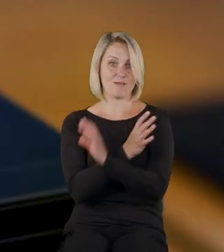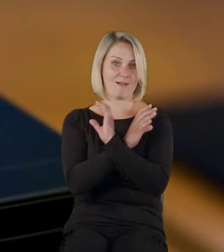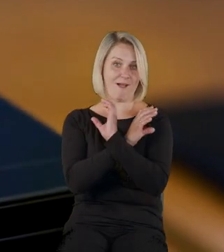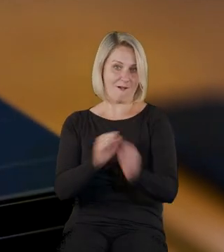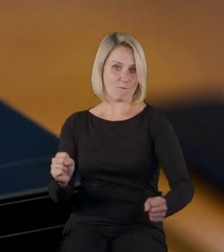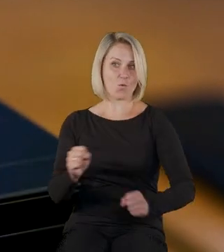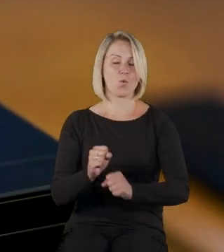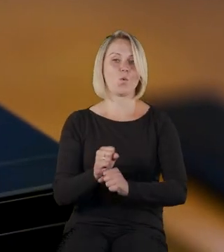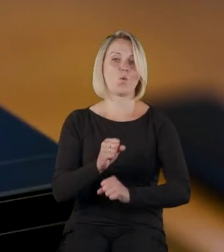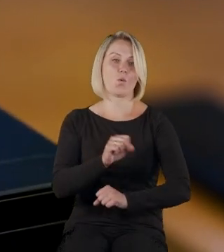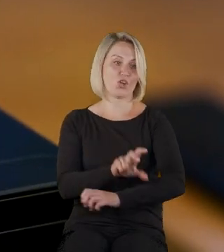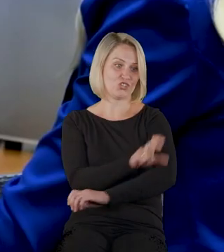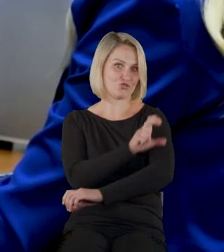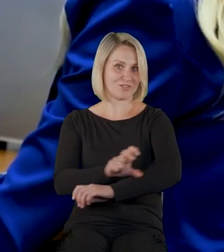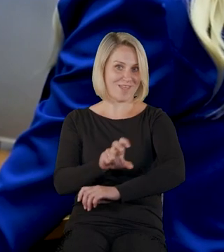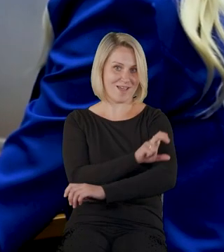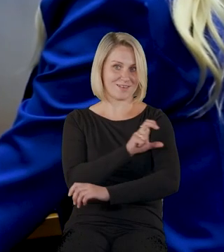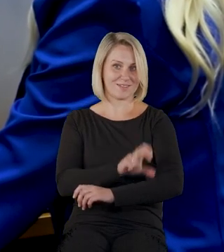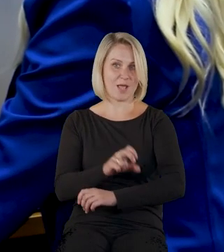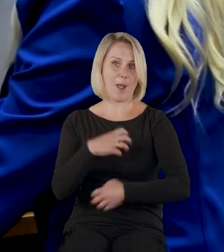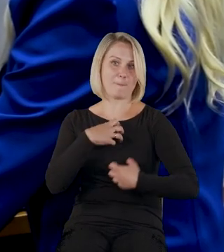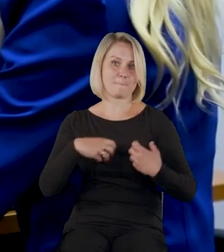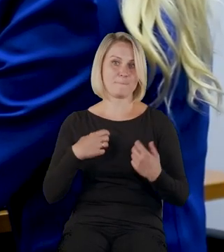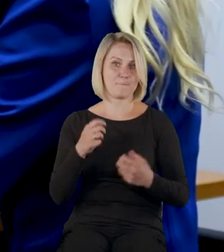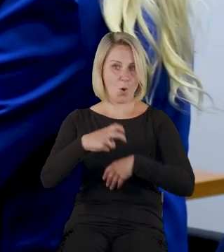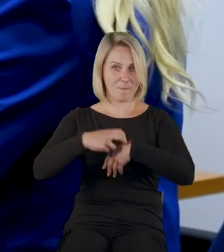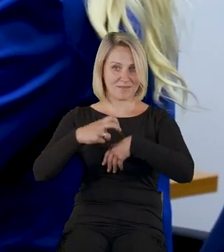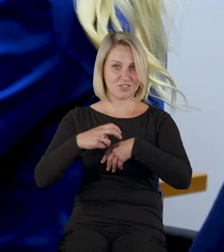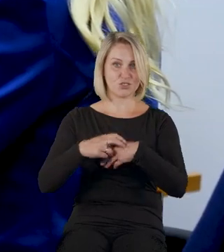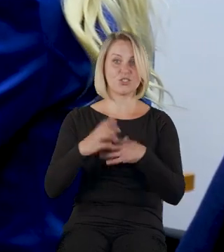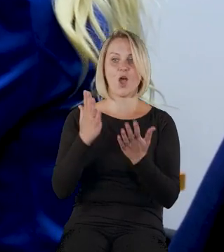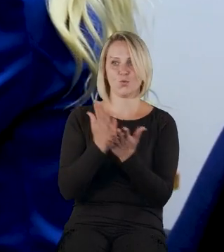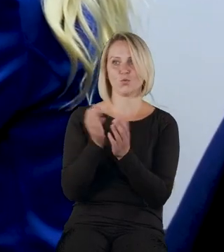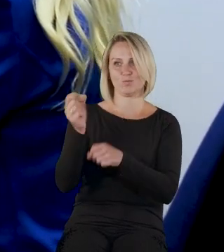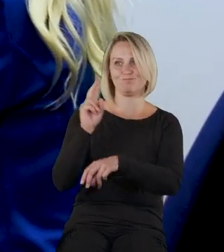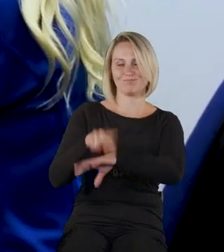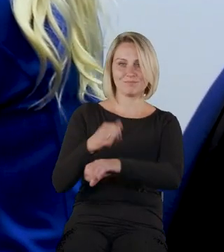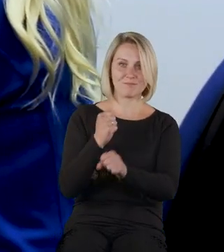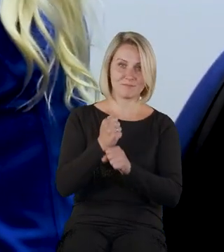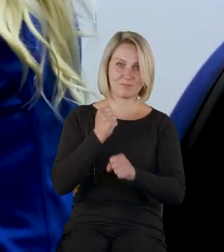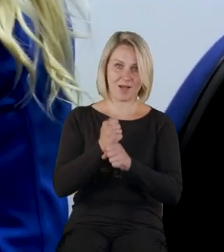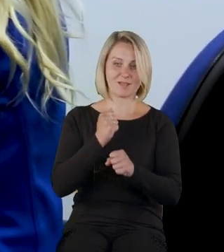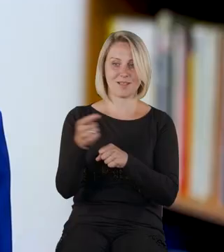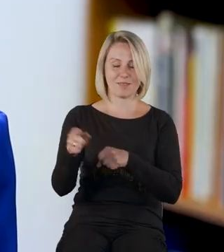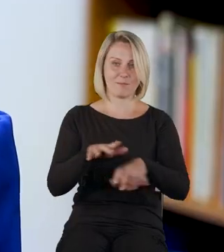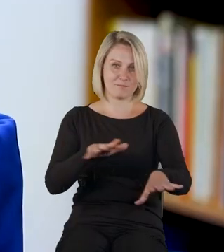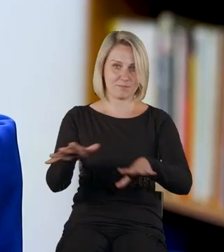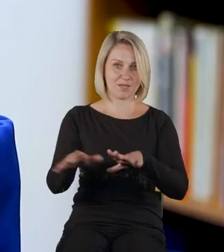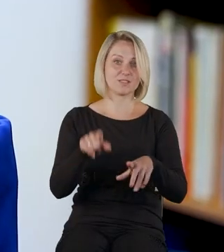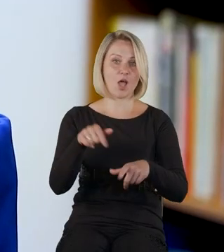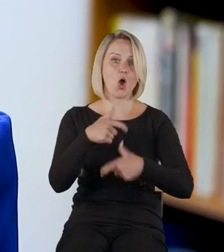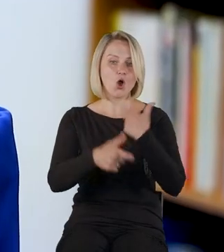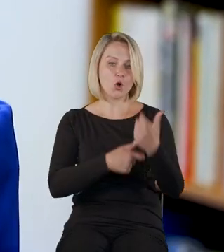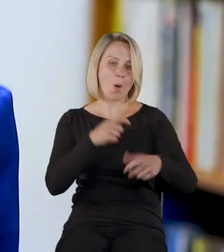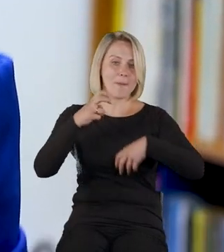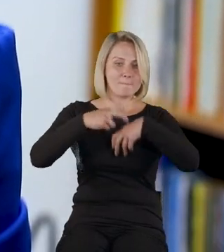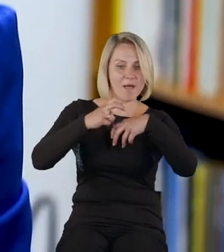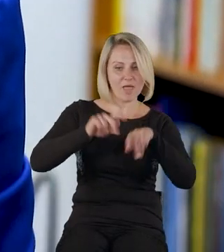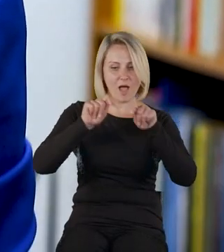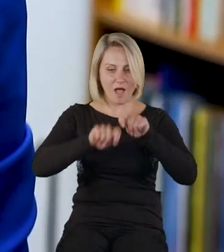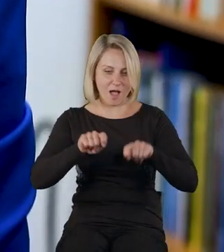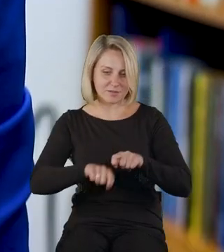kierunku Inżynieria Biomedyczna oraz Informatyka, a aktualnie pracownik Instytutu Inżynierii Biomedycznej, prowadzi badania naukowe w